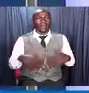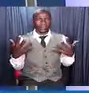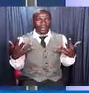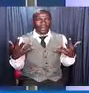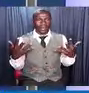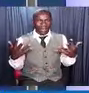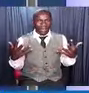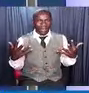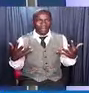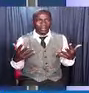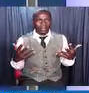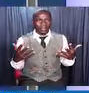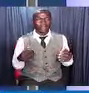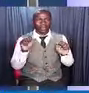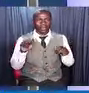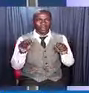Hallelujah.